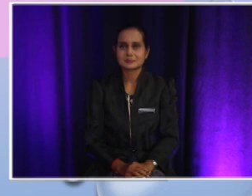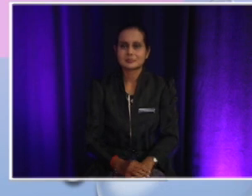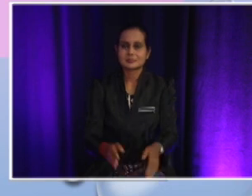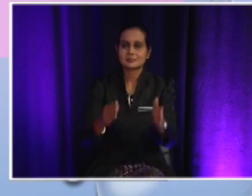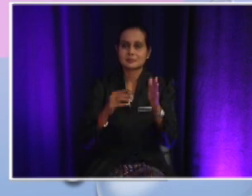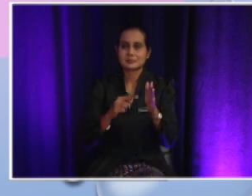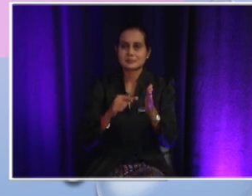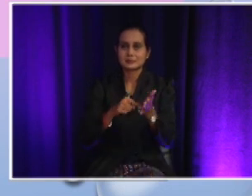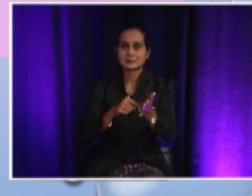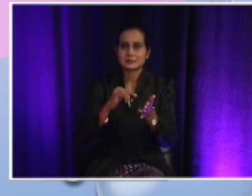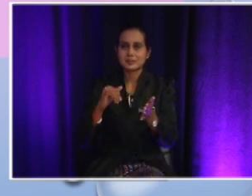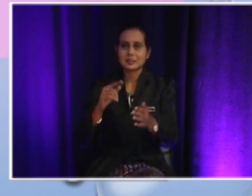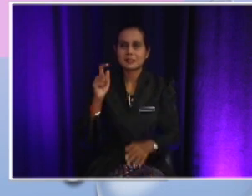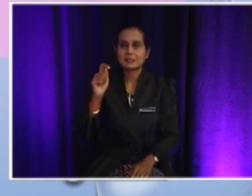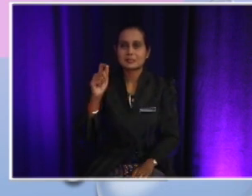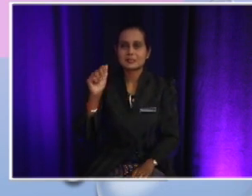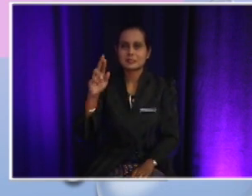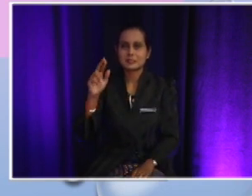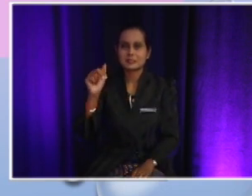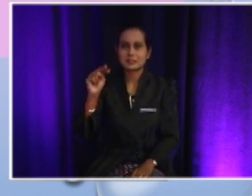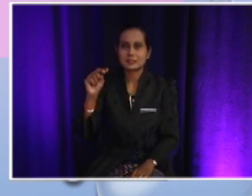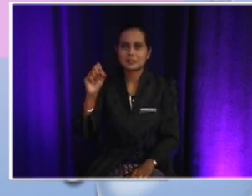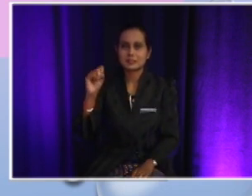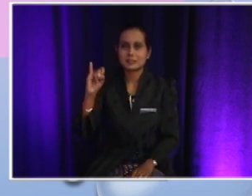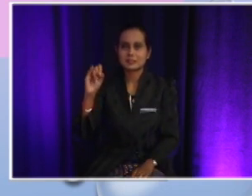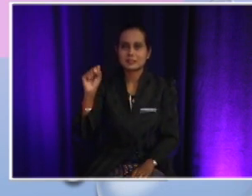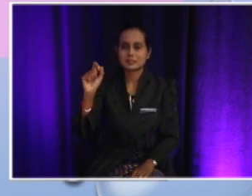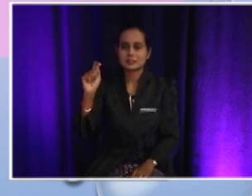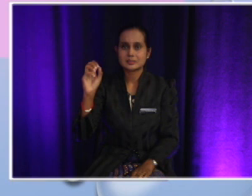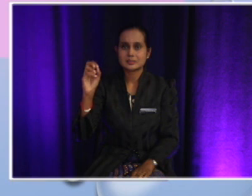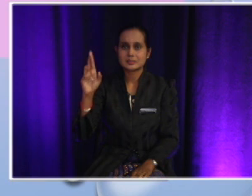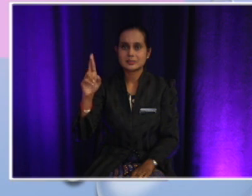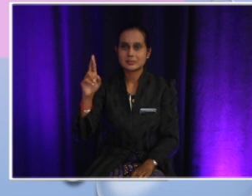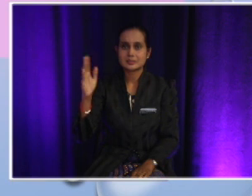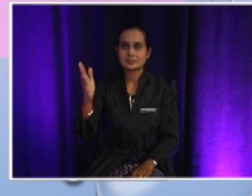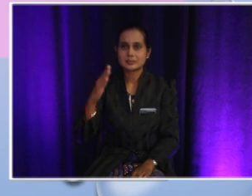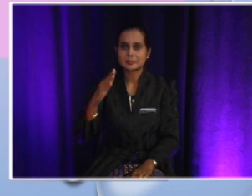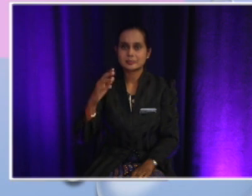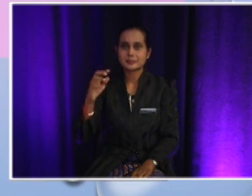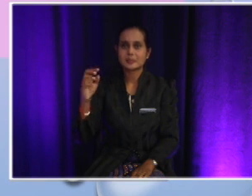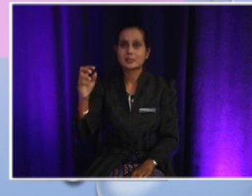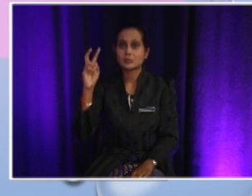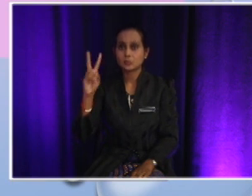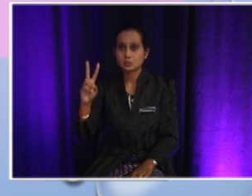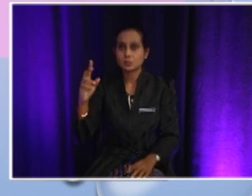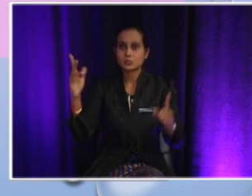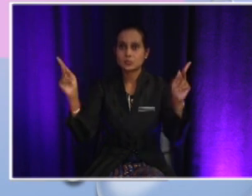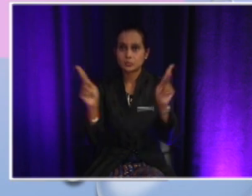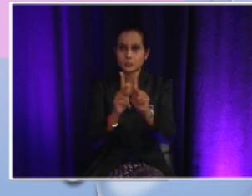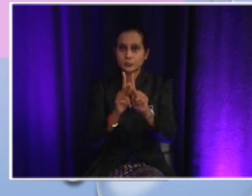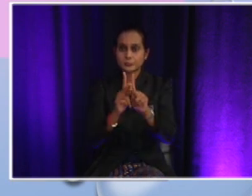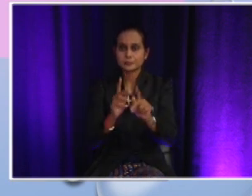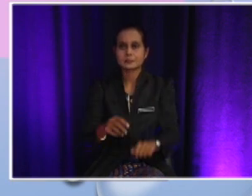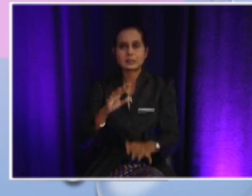tentang transistor dwi kutub. Okey, yang ini bermaksud memang tidak ada pilihan, murid-murid kena